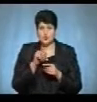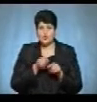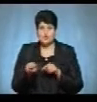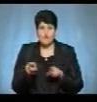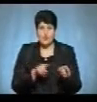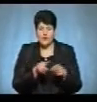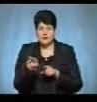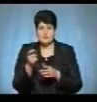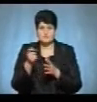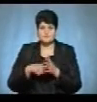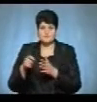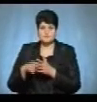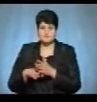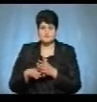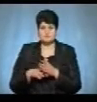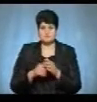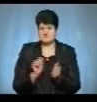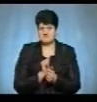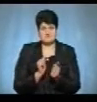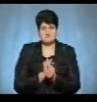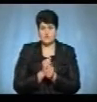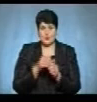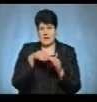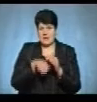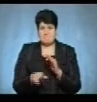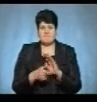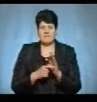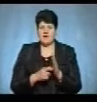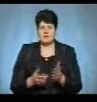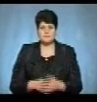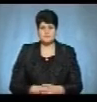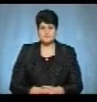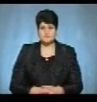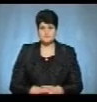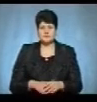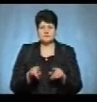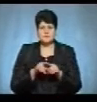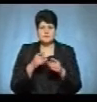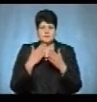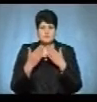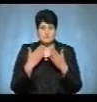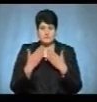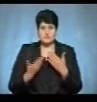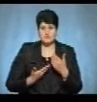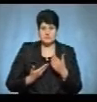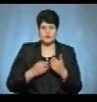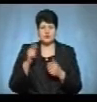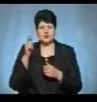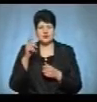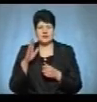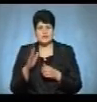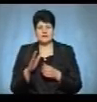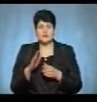І скрипіння, нормальний сухий підвал, все як. Також ми поспілкувались із жителем Чорткова